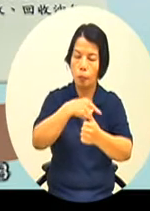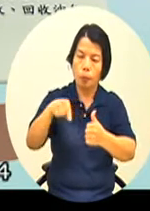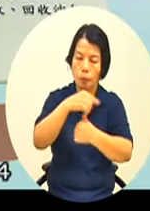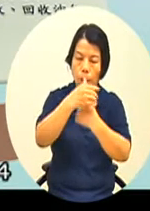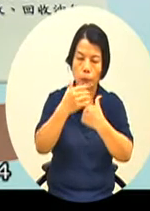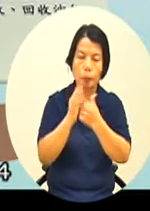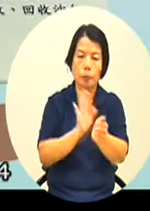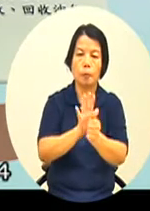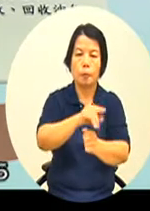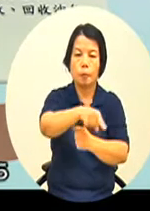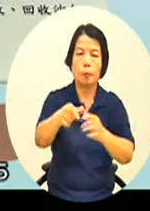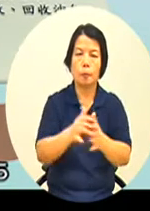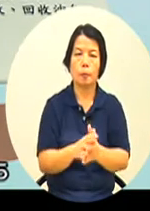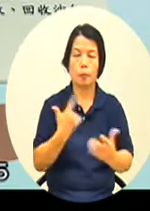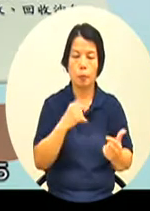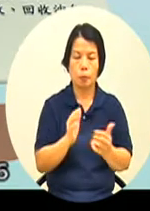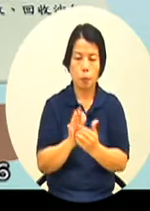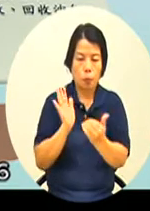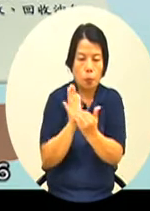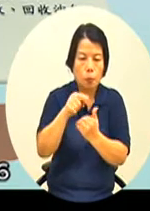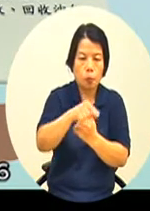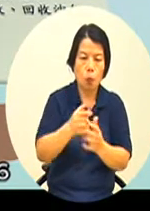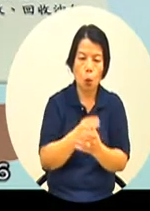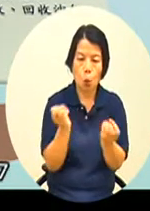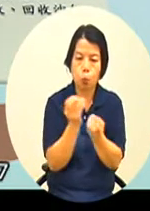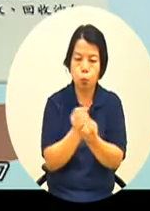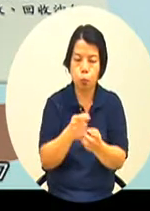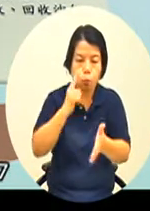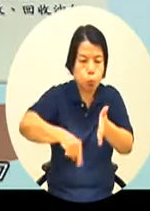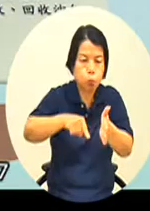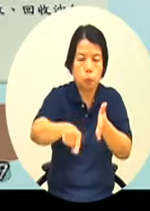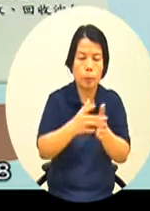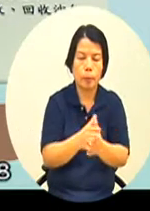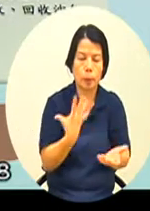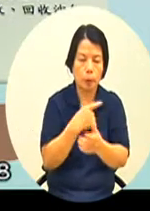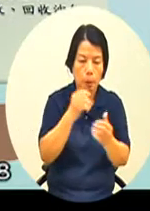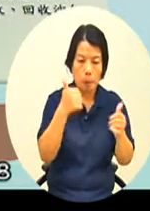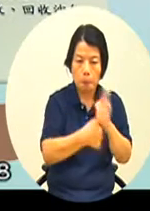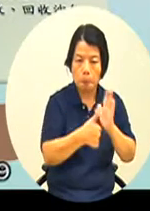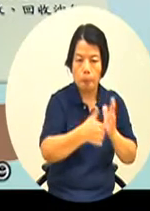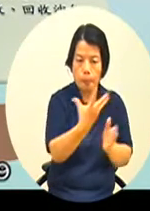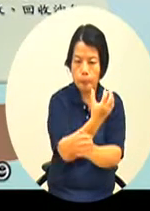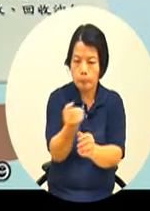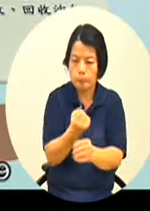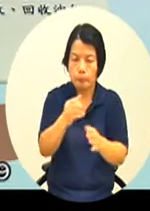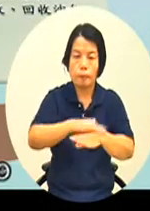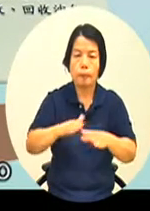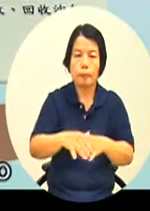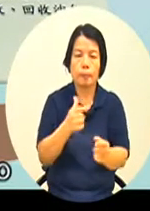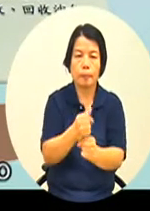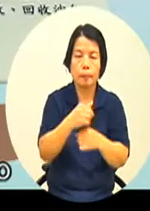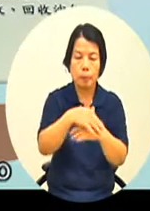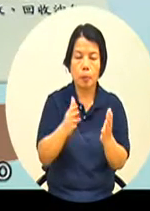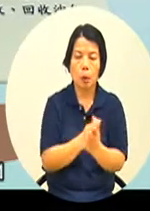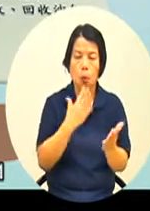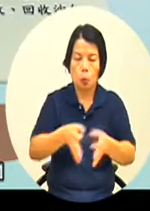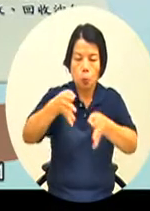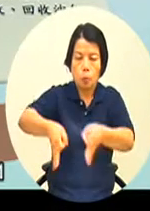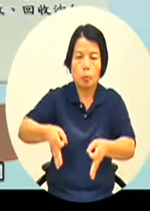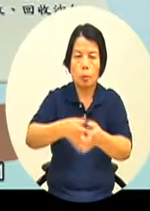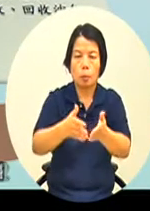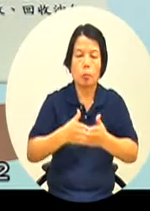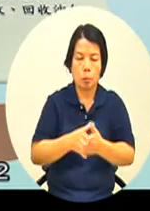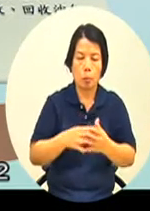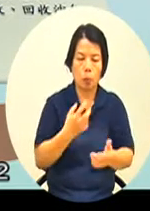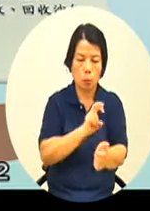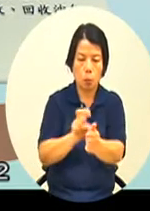别是在我们易致灾的地区里面，我们确实掌握名单。那我们也督导各区公所签订我们的开口合约，督导各